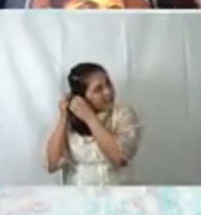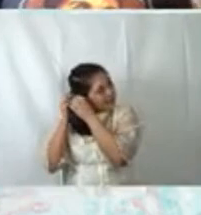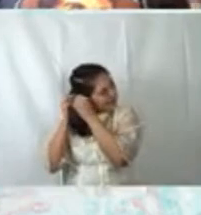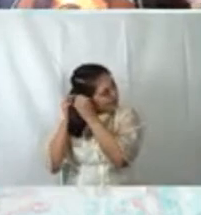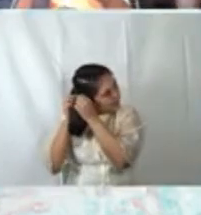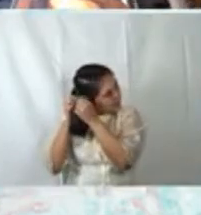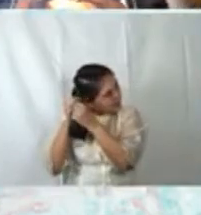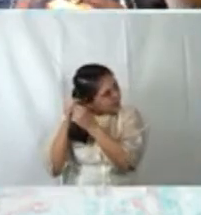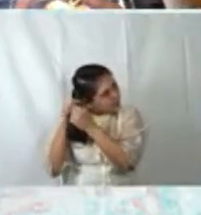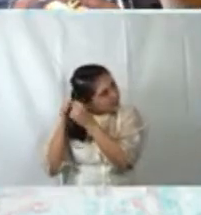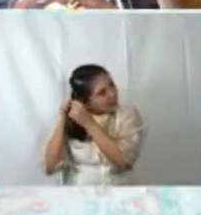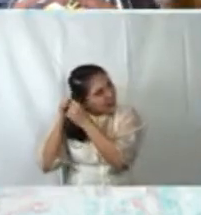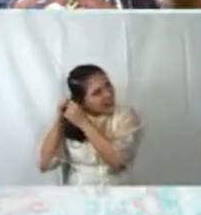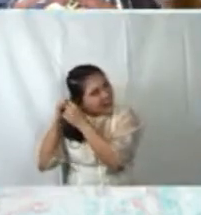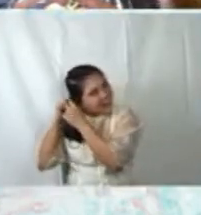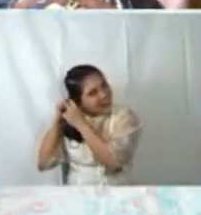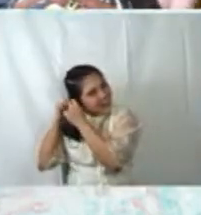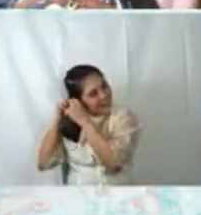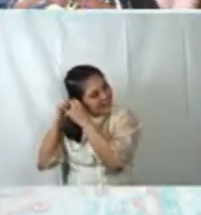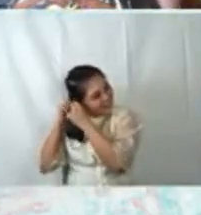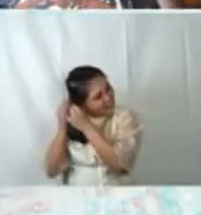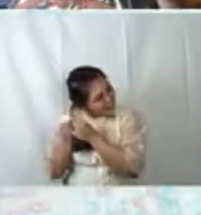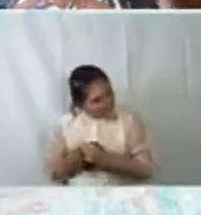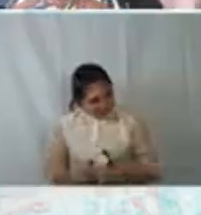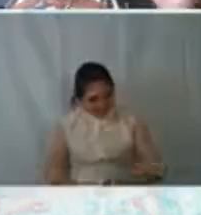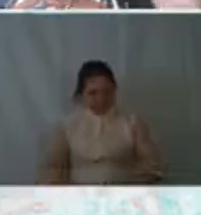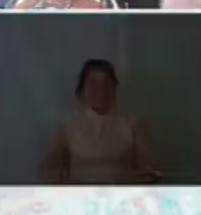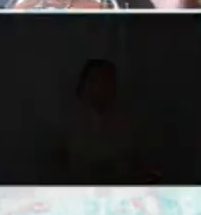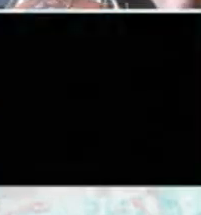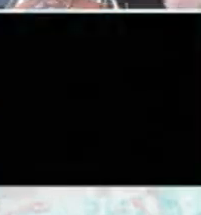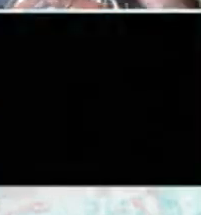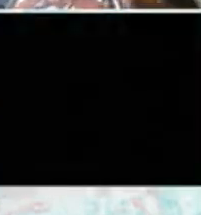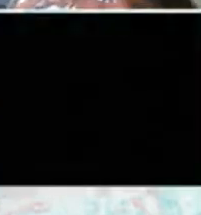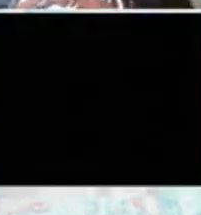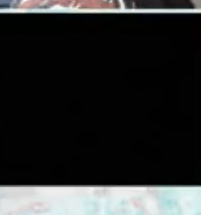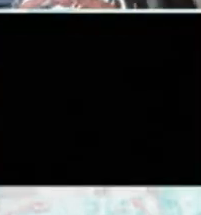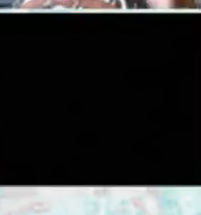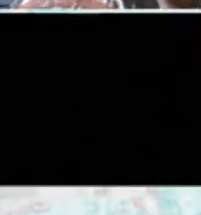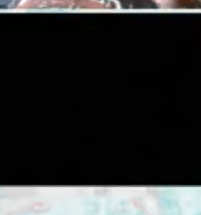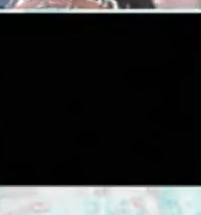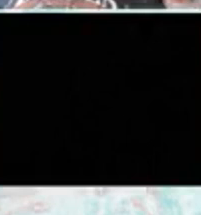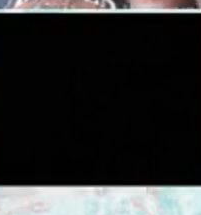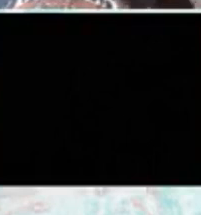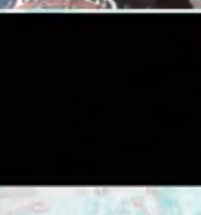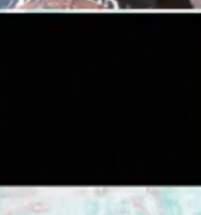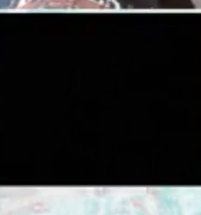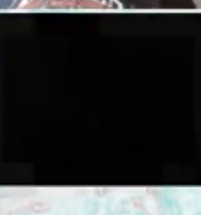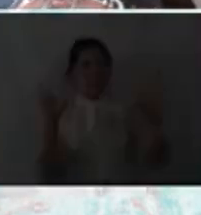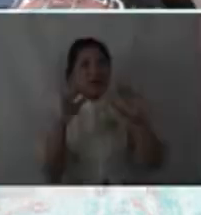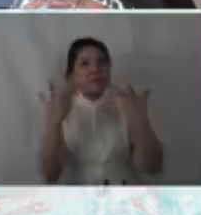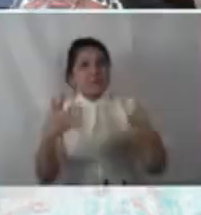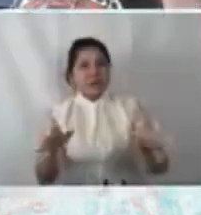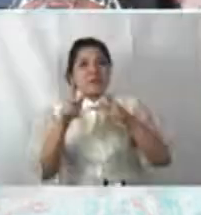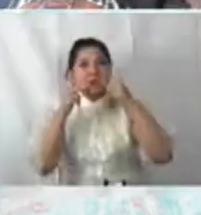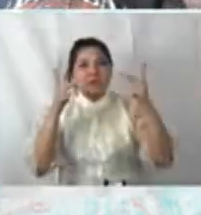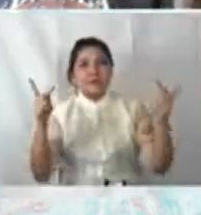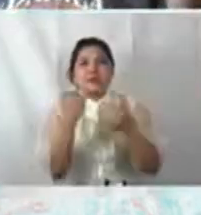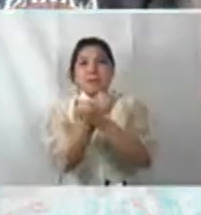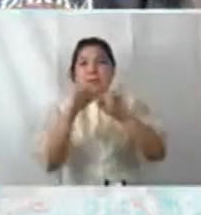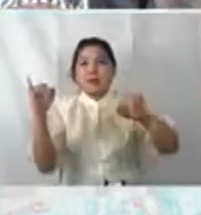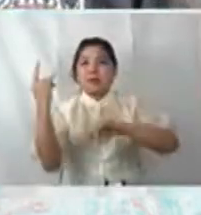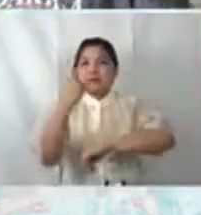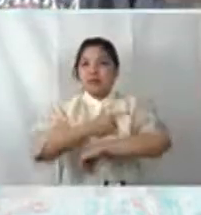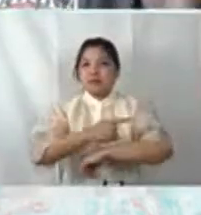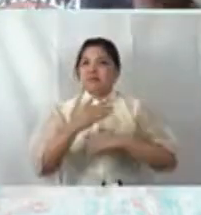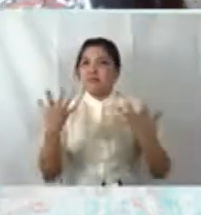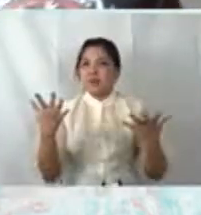Ay sapagkat ang June 12 ay hindi naman tayo lumaya pagkatapos ng proklamasyon ng independensyas sapagkat